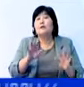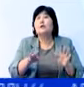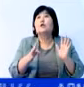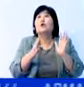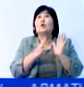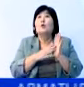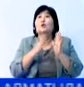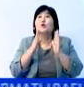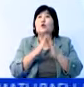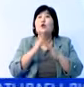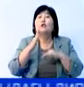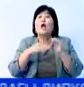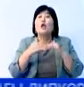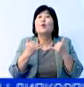керек.